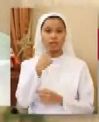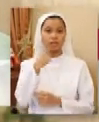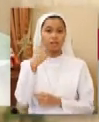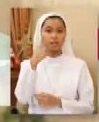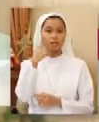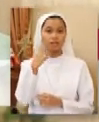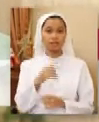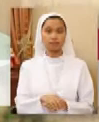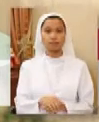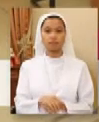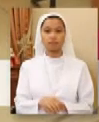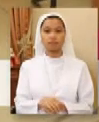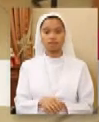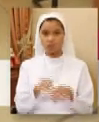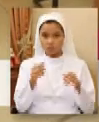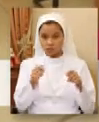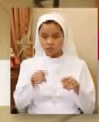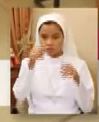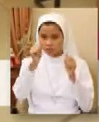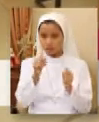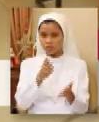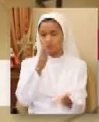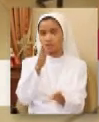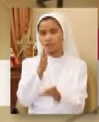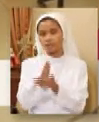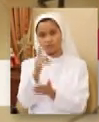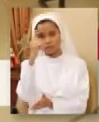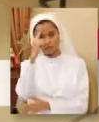kakilala, pwede rin kayong pumunta sa amin tapos